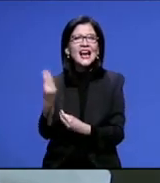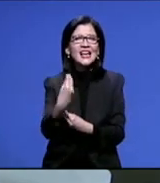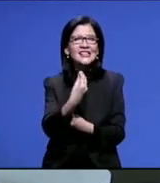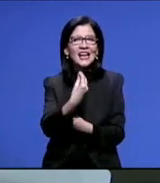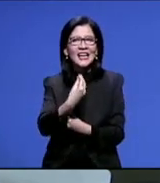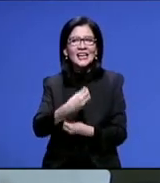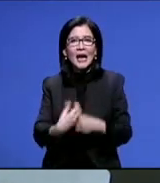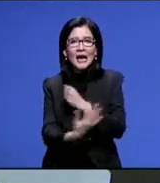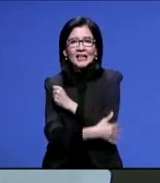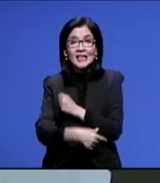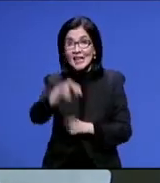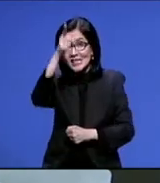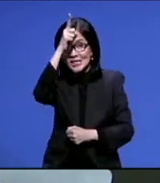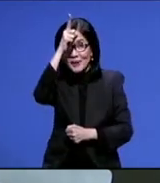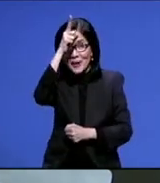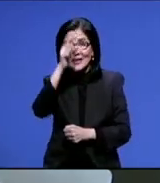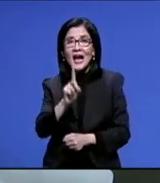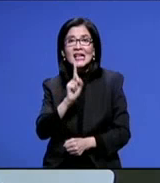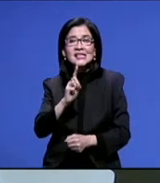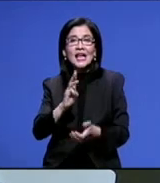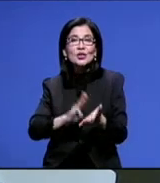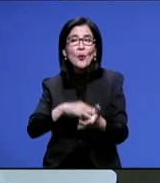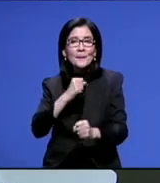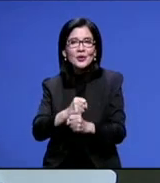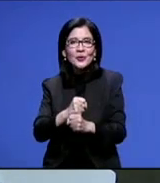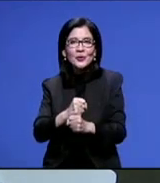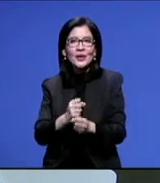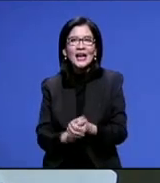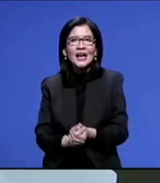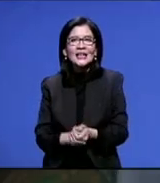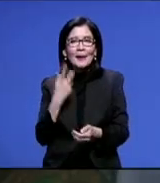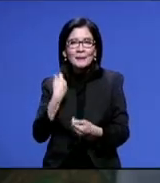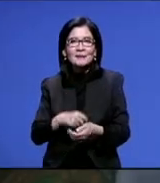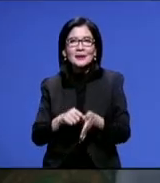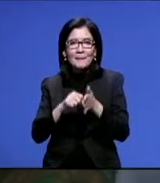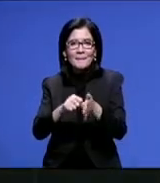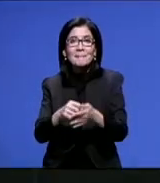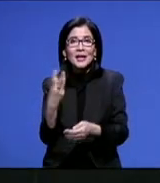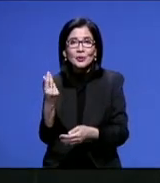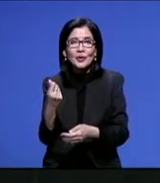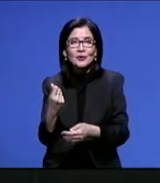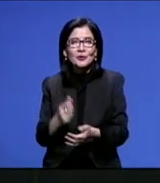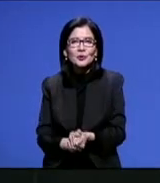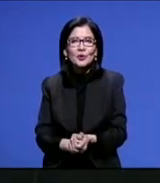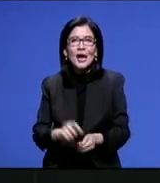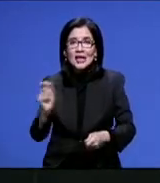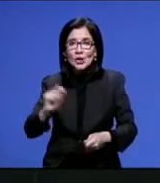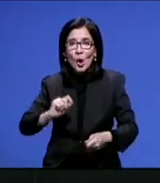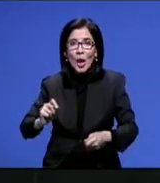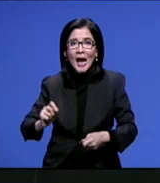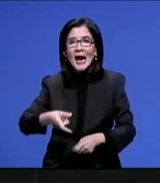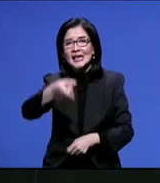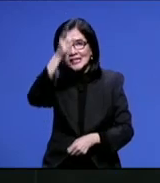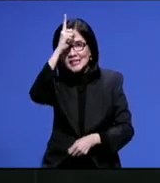Jerman selama 1 minggu dan dapat beasiswa kuliah di Jerman. Saya berharap